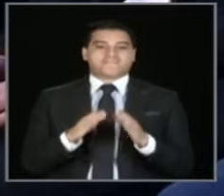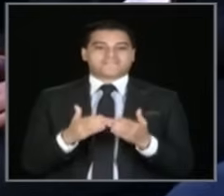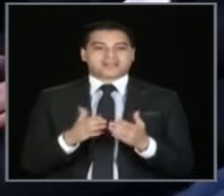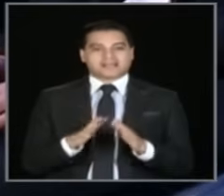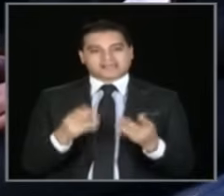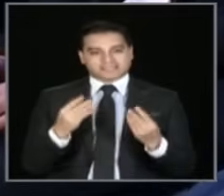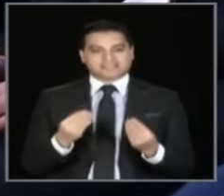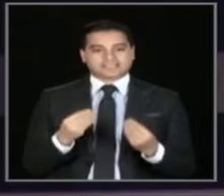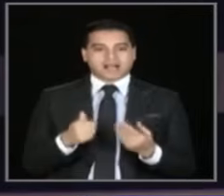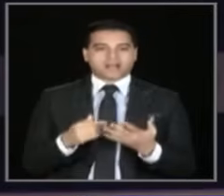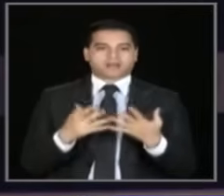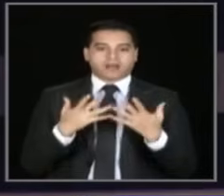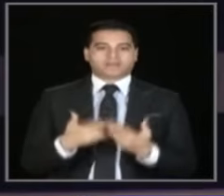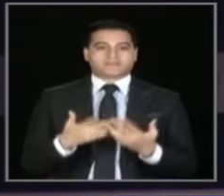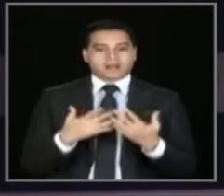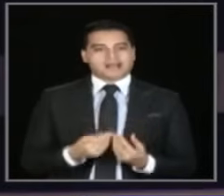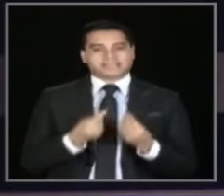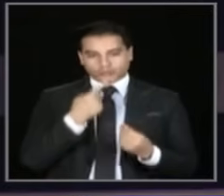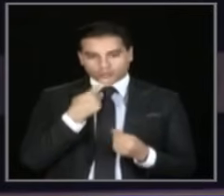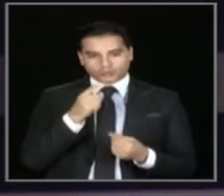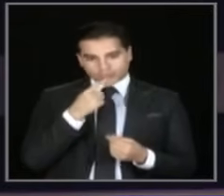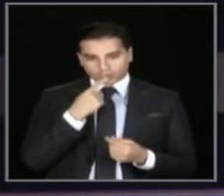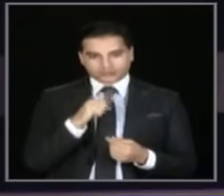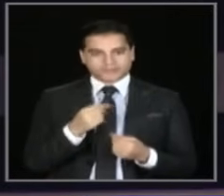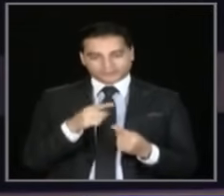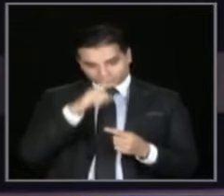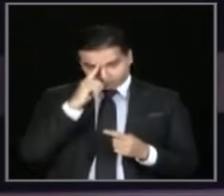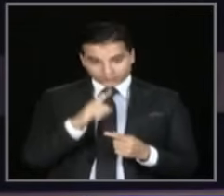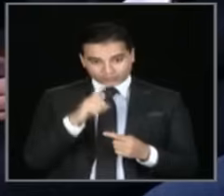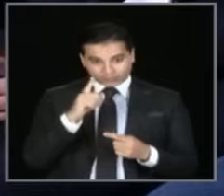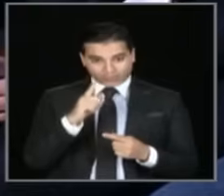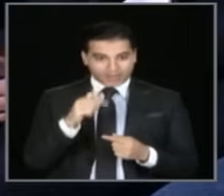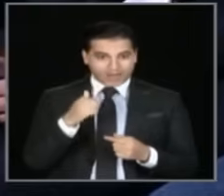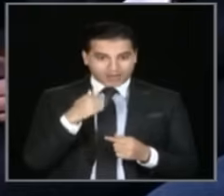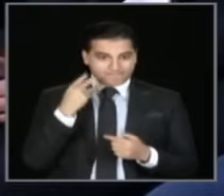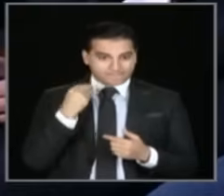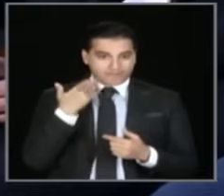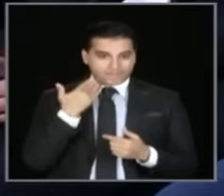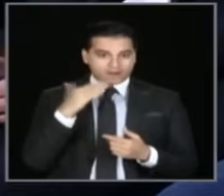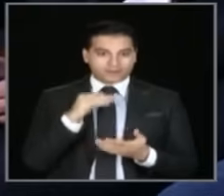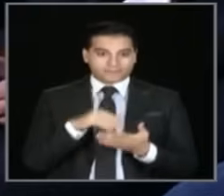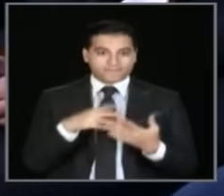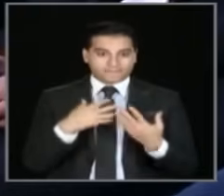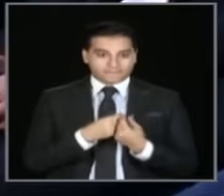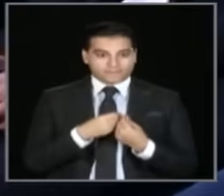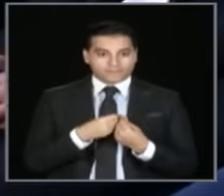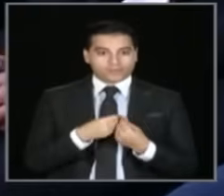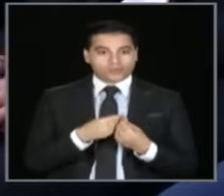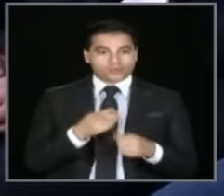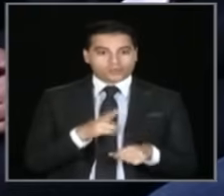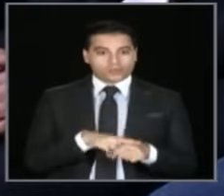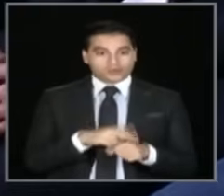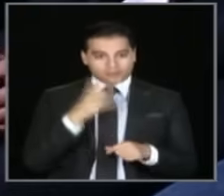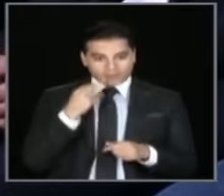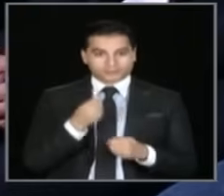مين في تصفيات زي كل سنه. بشكر يعني فرقه البحاره ان انا استمتعت جدا كنت معاهم، كنت